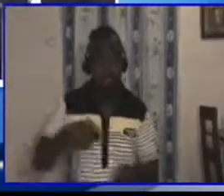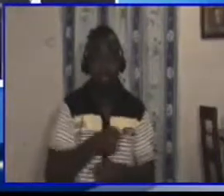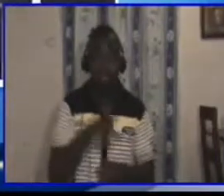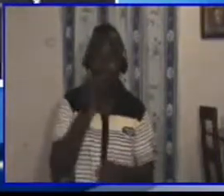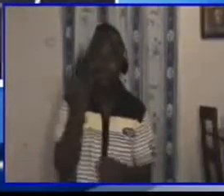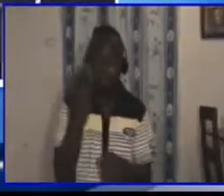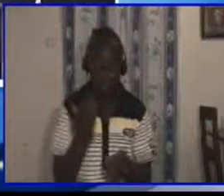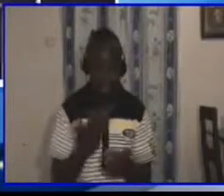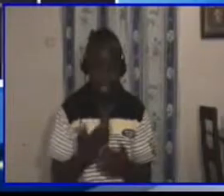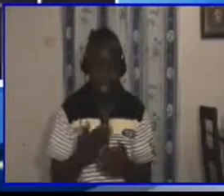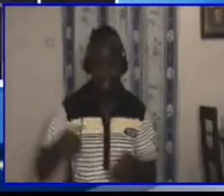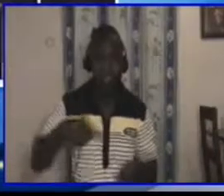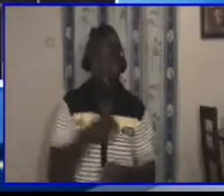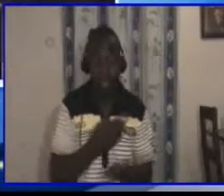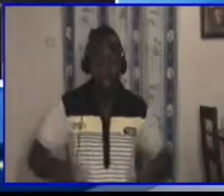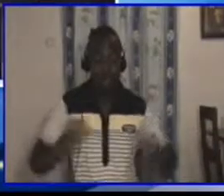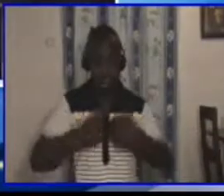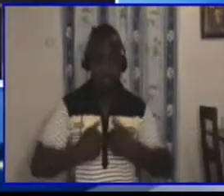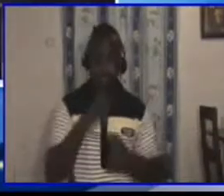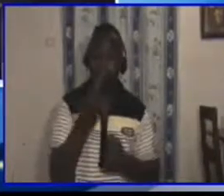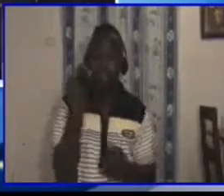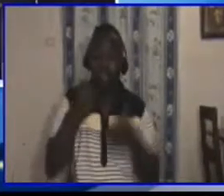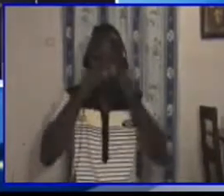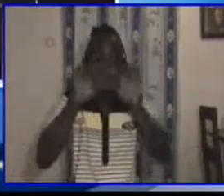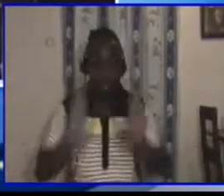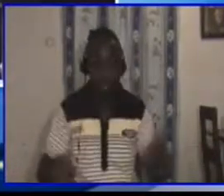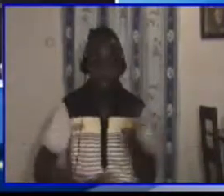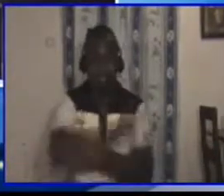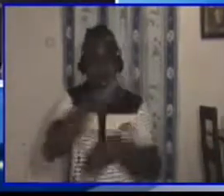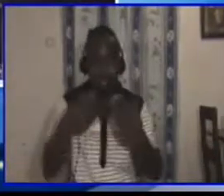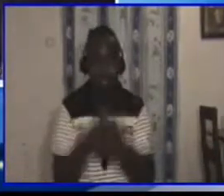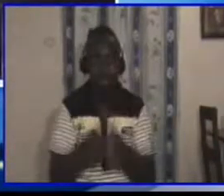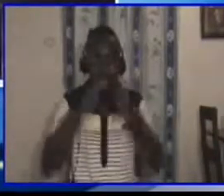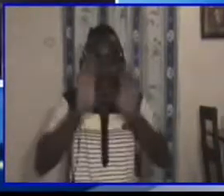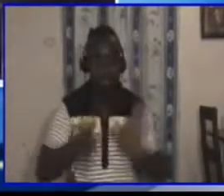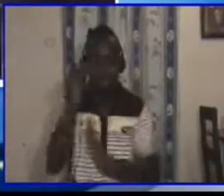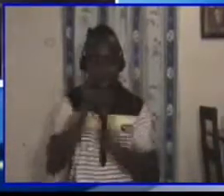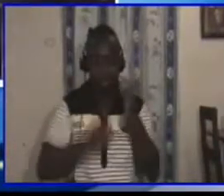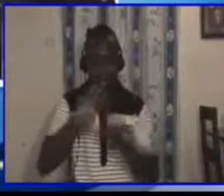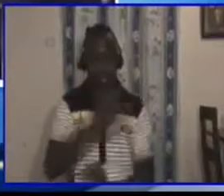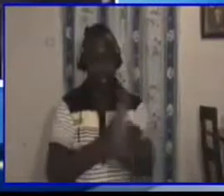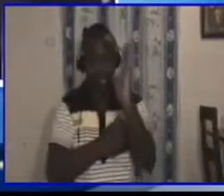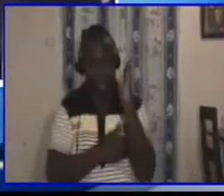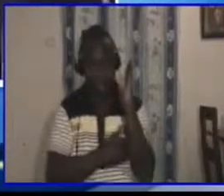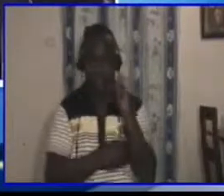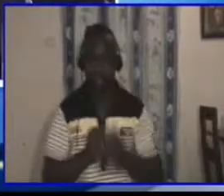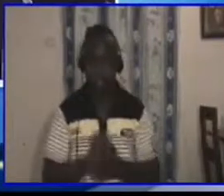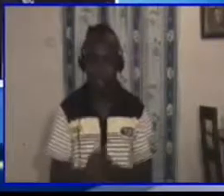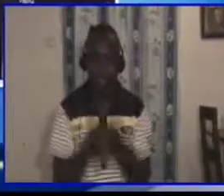ci viene detto che dio ha benedetto tutte le nazioni e in gesù cristo